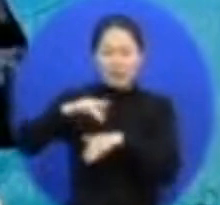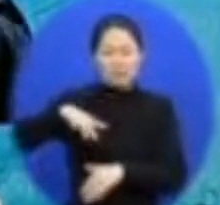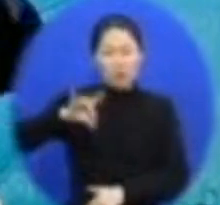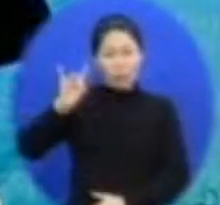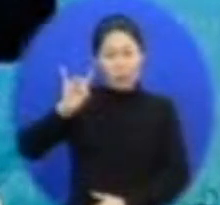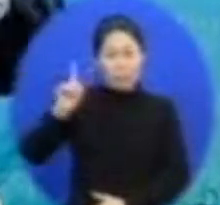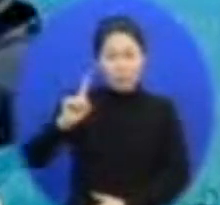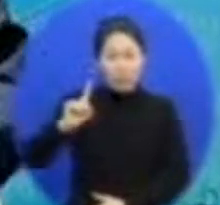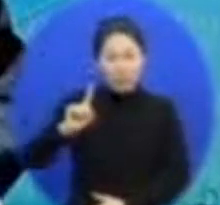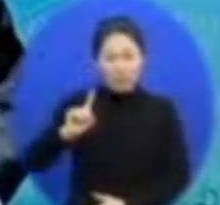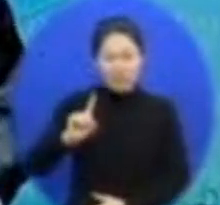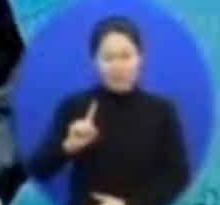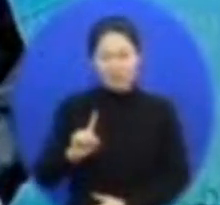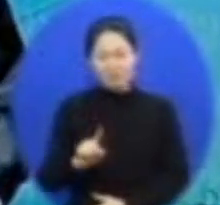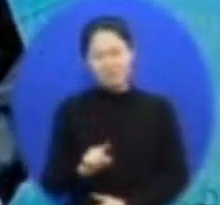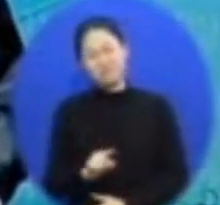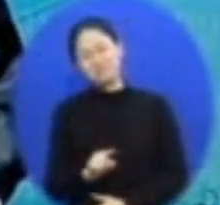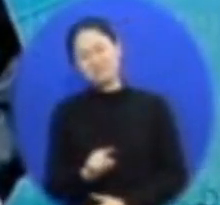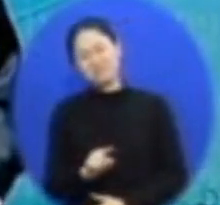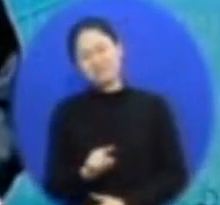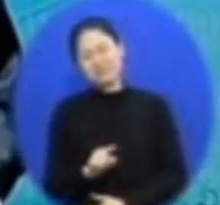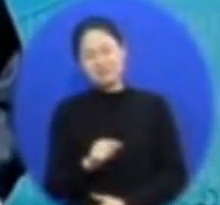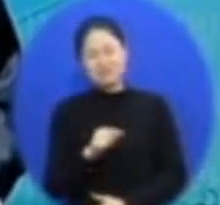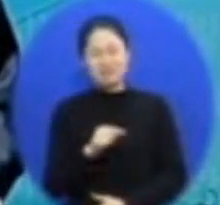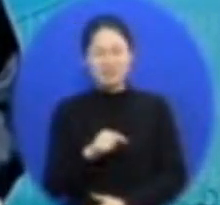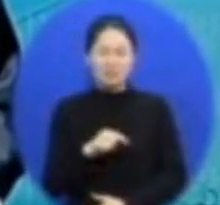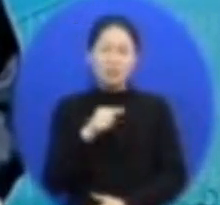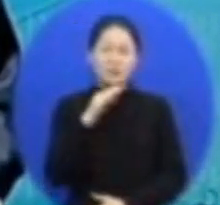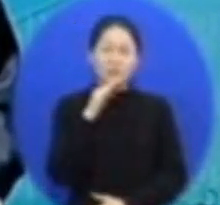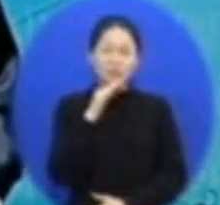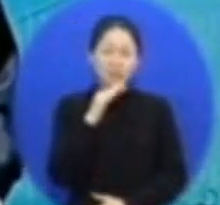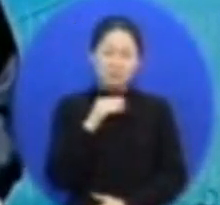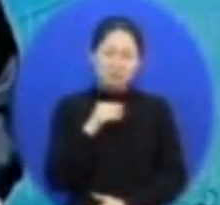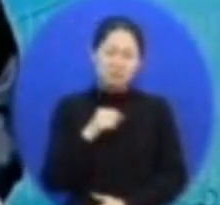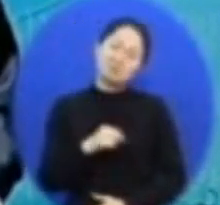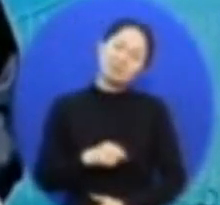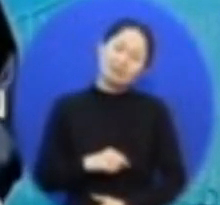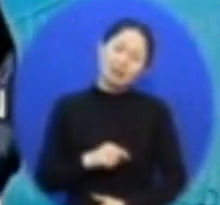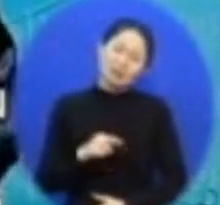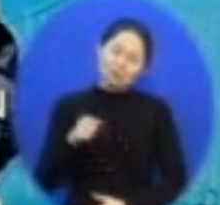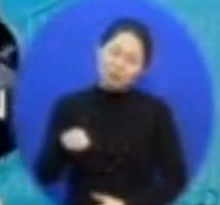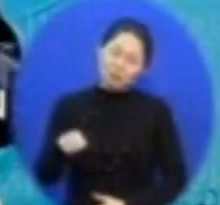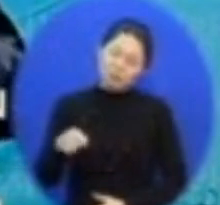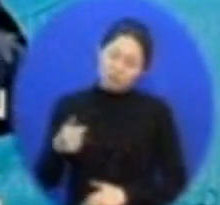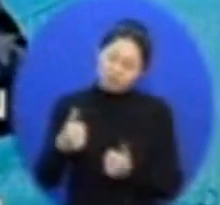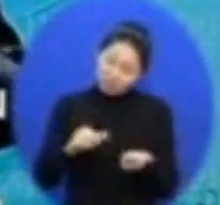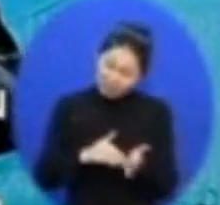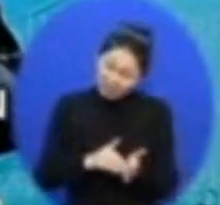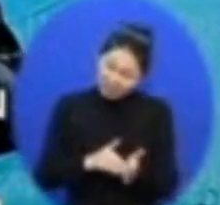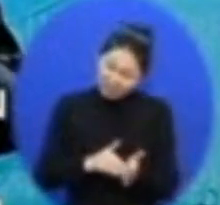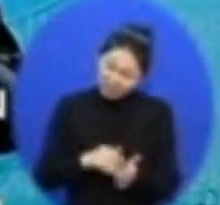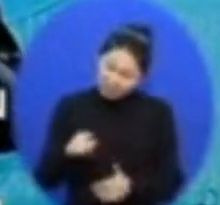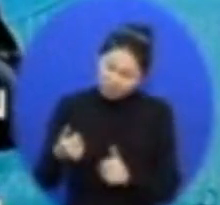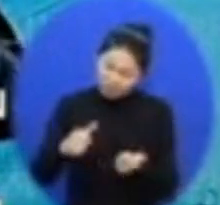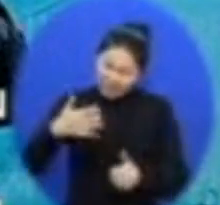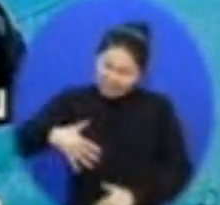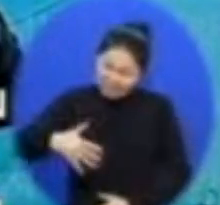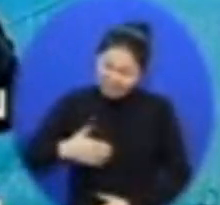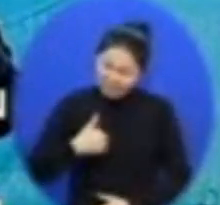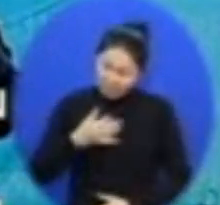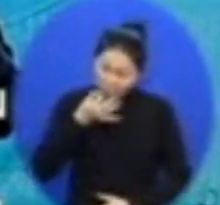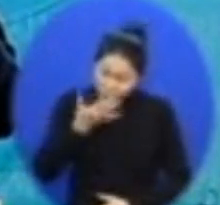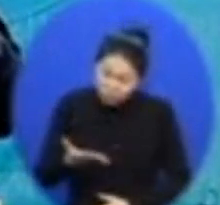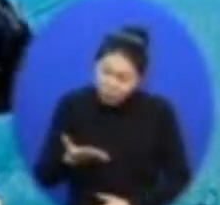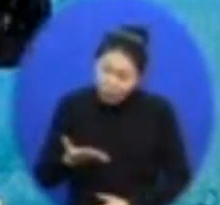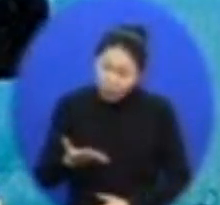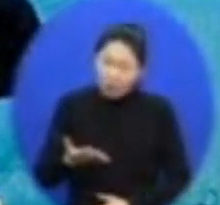코드 손도 앉혀 요 야 너 진짜 죽었냐 너 안 죽은거 내가 보여줄까 그리고는